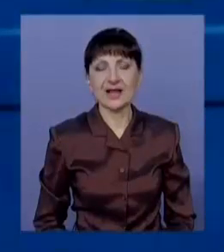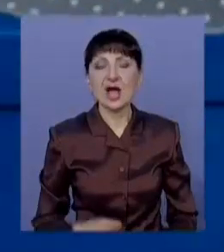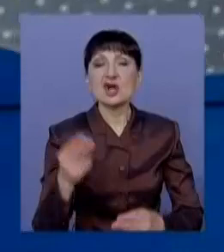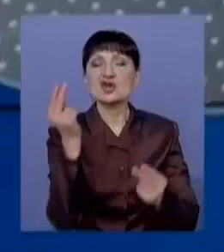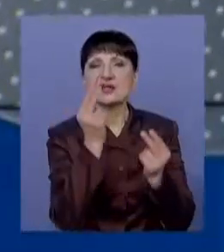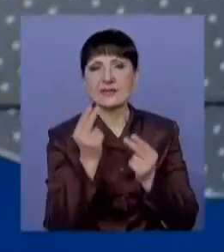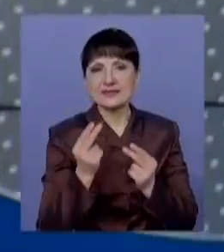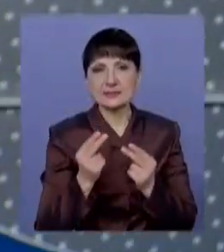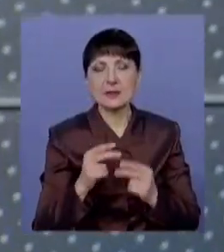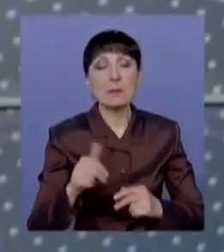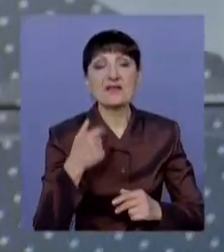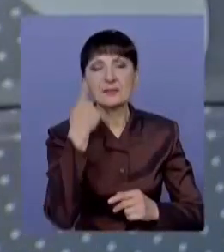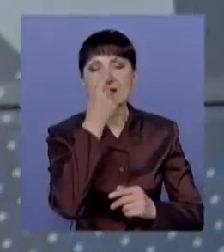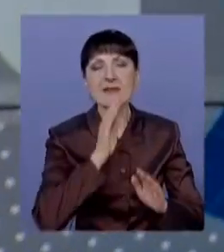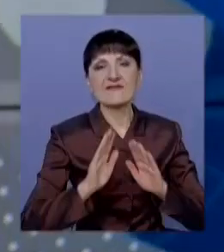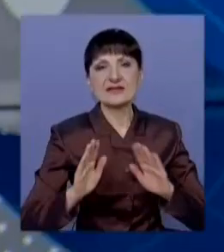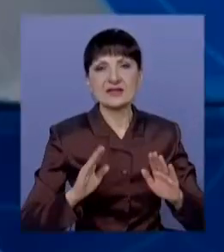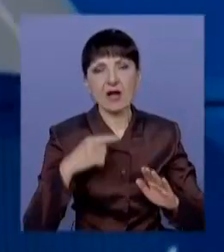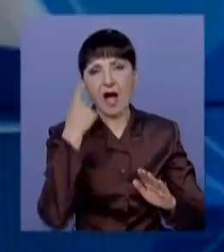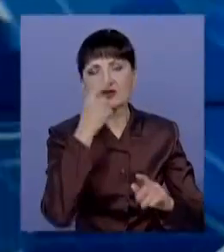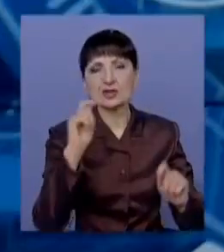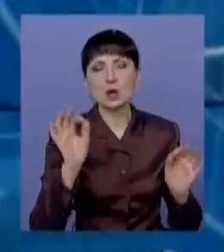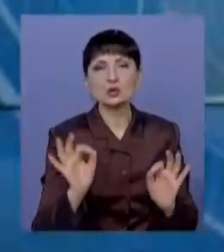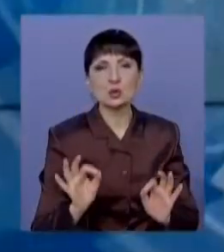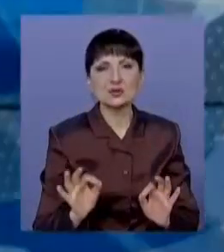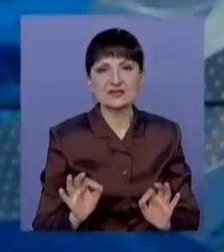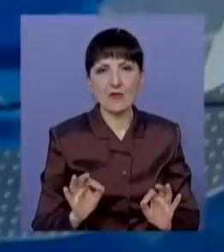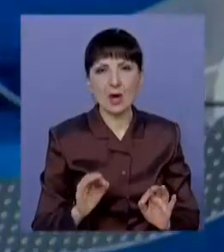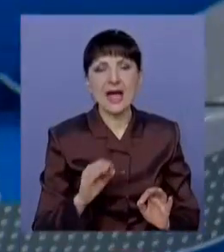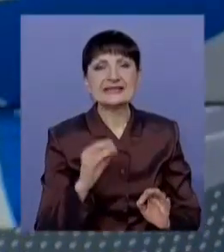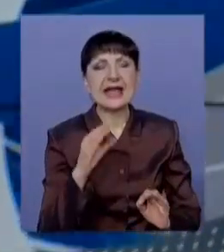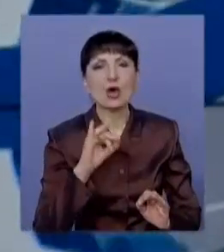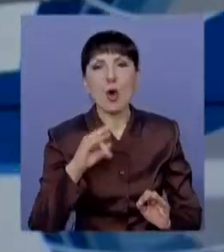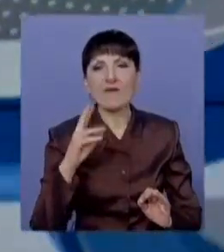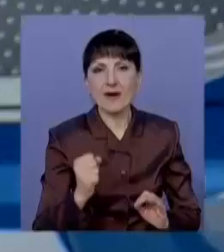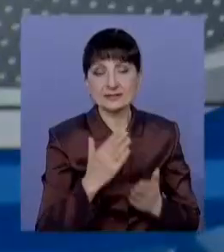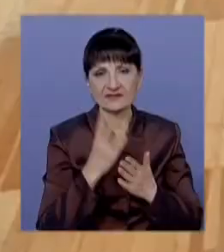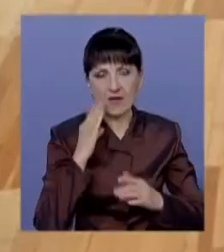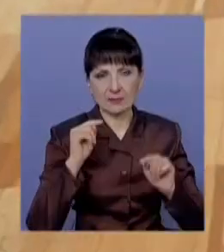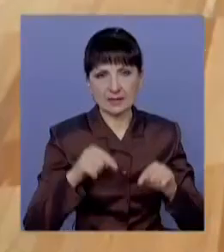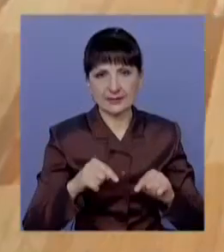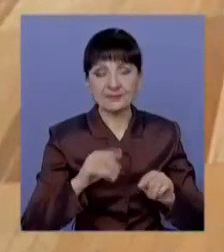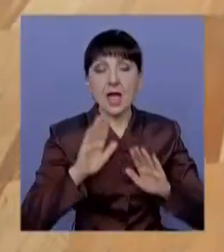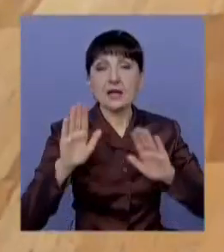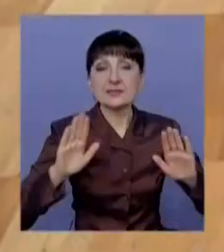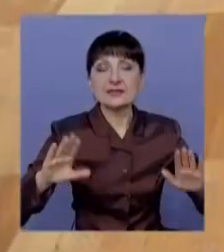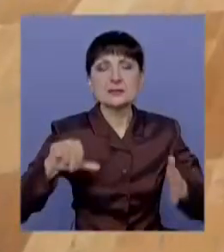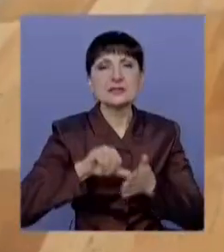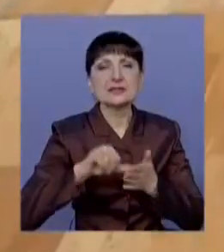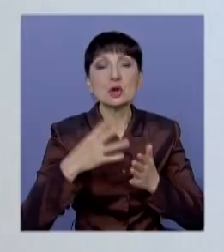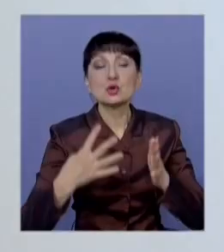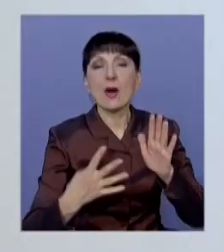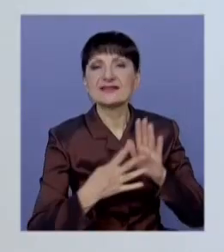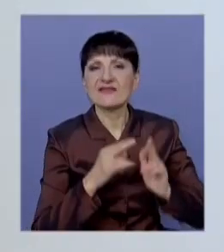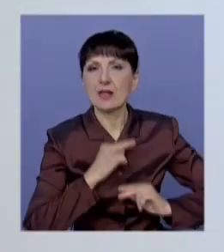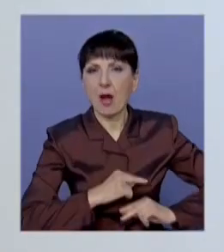Живопись иглой. Первая персональная выставка авторского искусства вышивки Гульмиры Садыковой состоялась в Алматы. На экспозиции представили 49 работ.